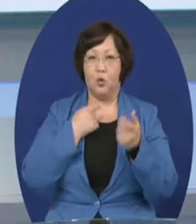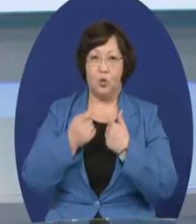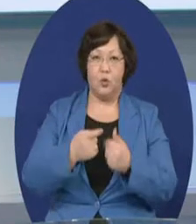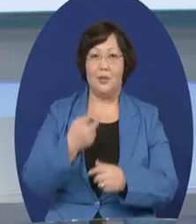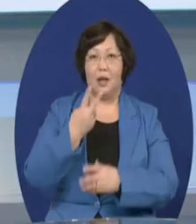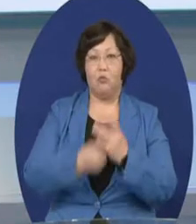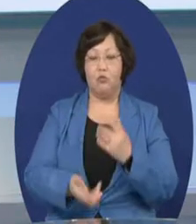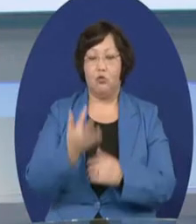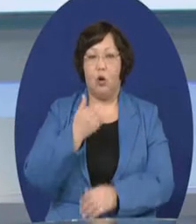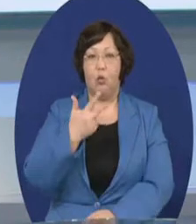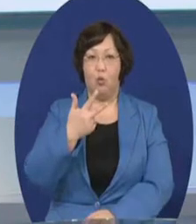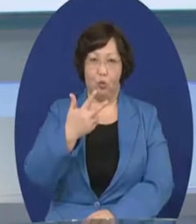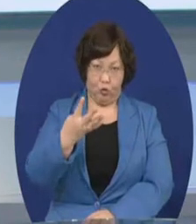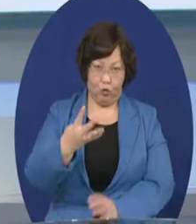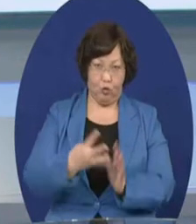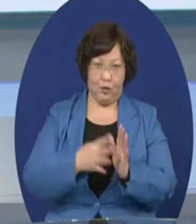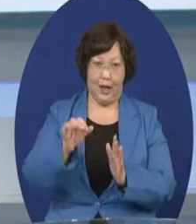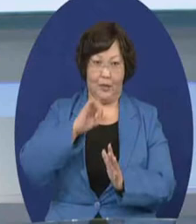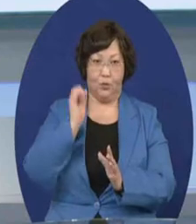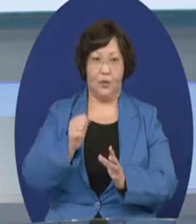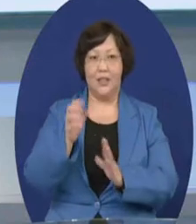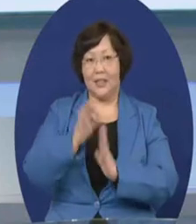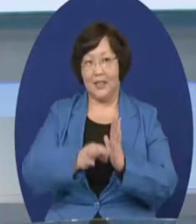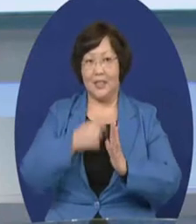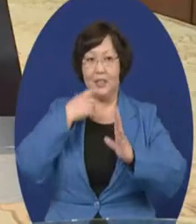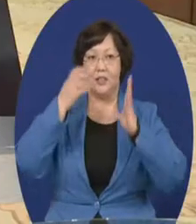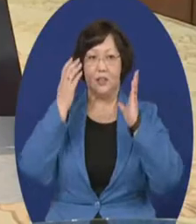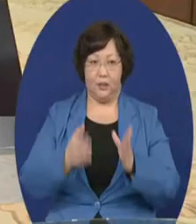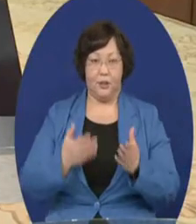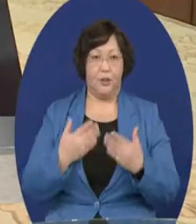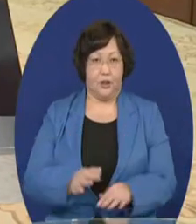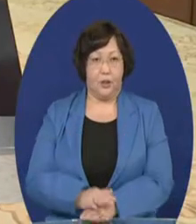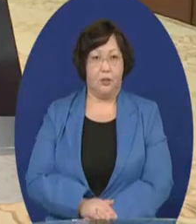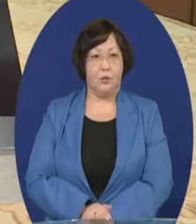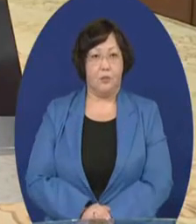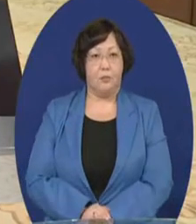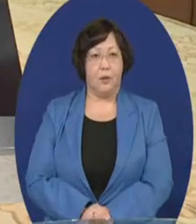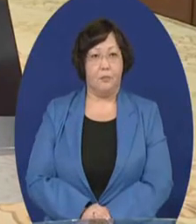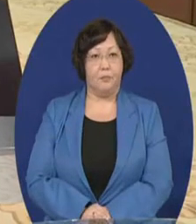тоогоор 349 асуудлыг хилэлсэн шийдвэрлсэн байна.